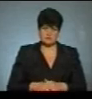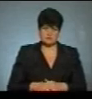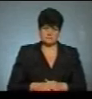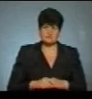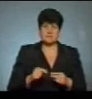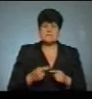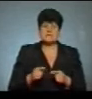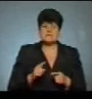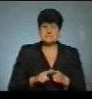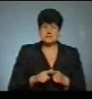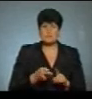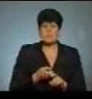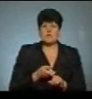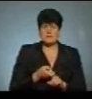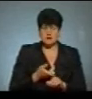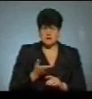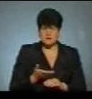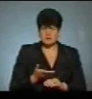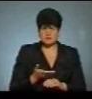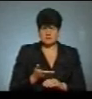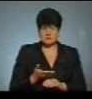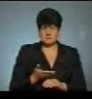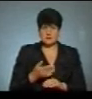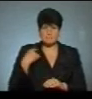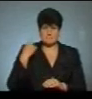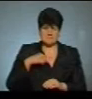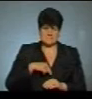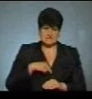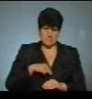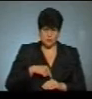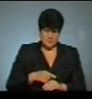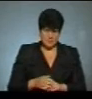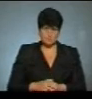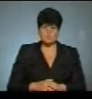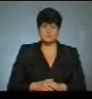Це, знову ж таки, пов'язано, зрозуміло, з психотипом і